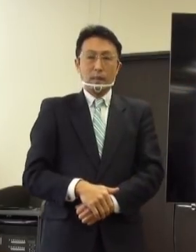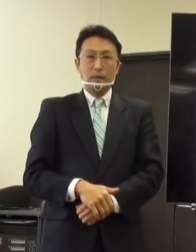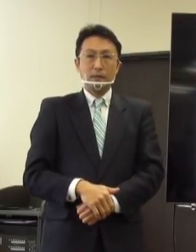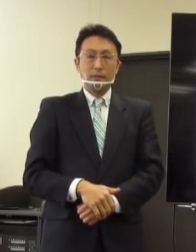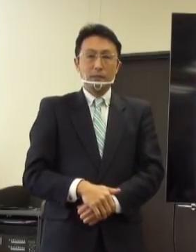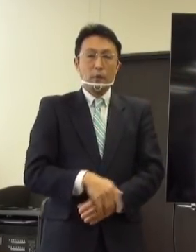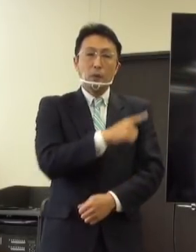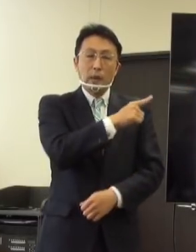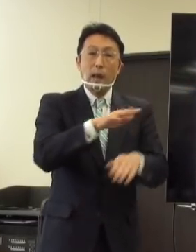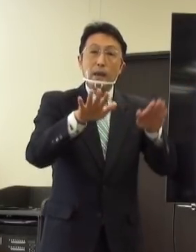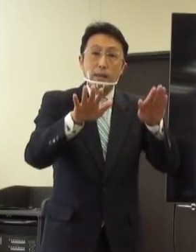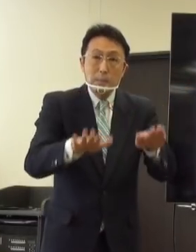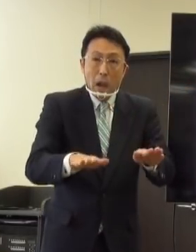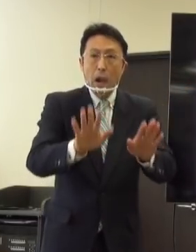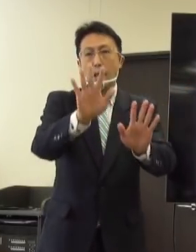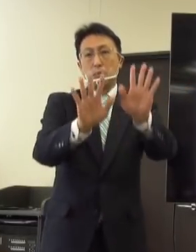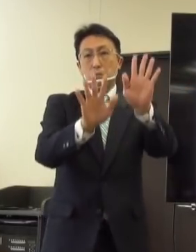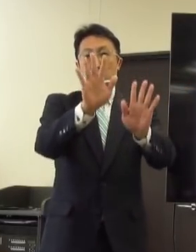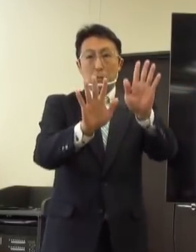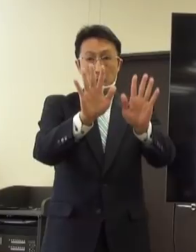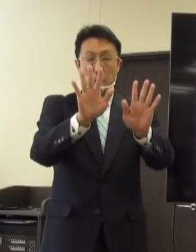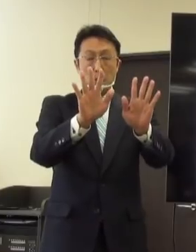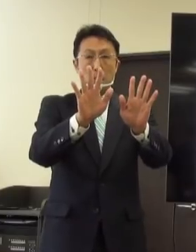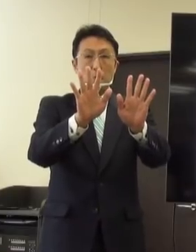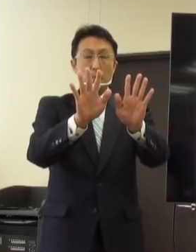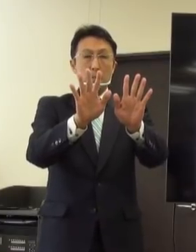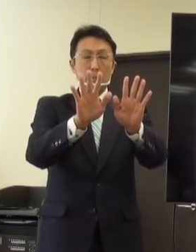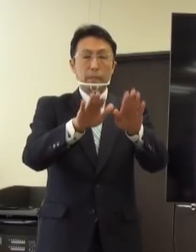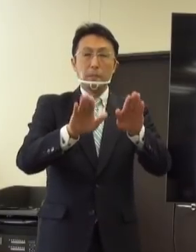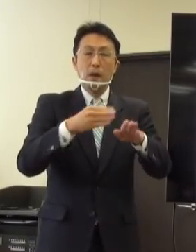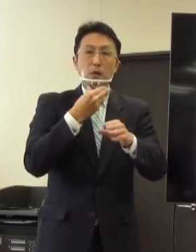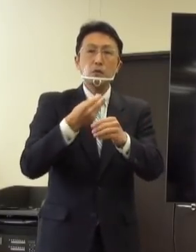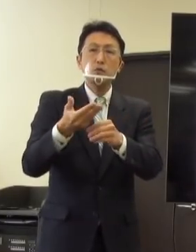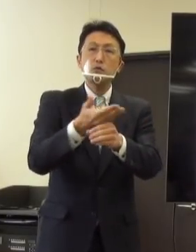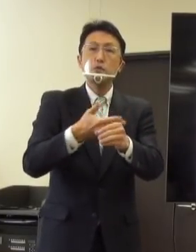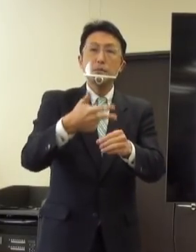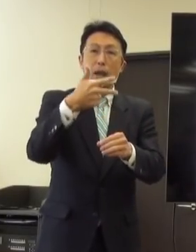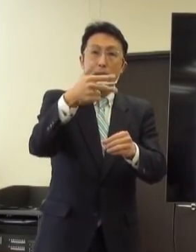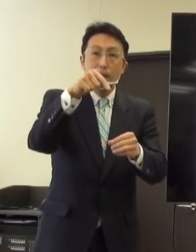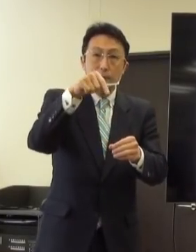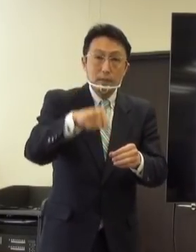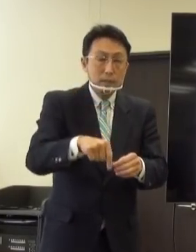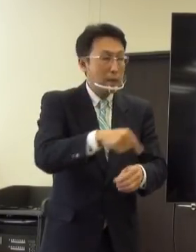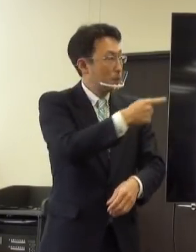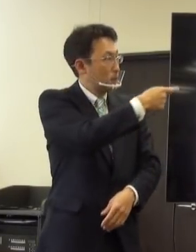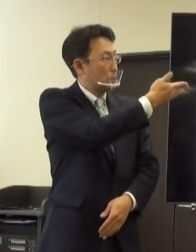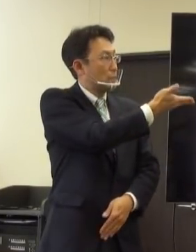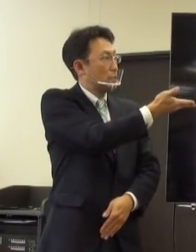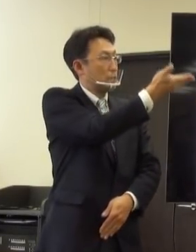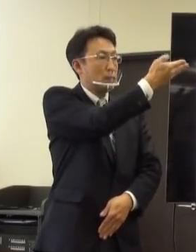ているわけであります。で現在福島市ではこの3次救急の